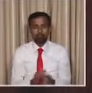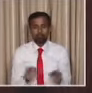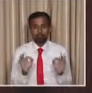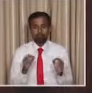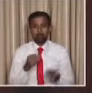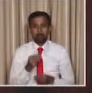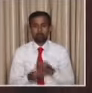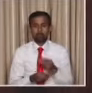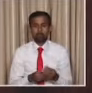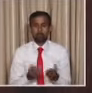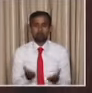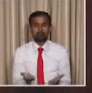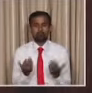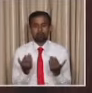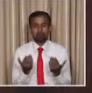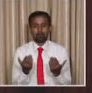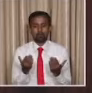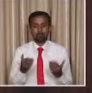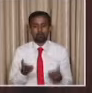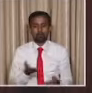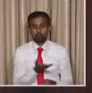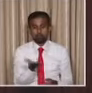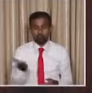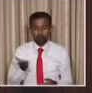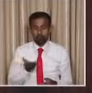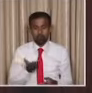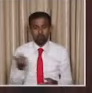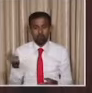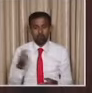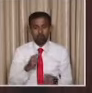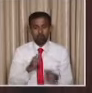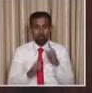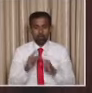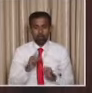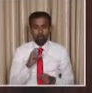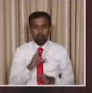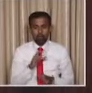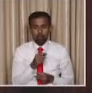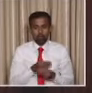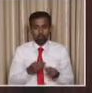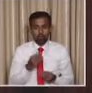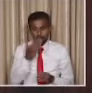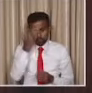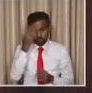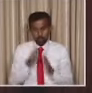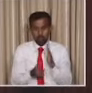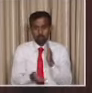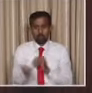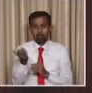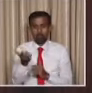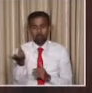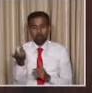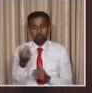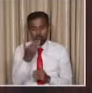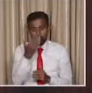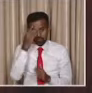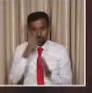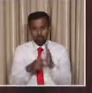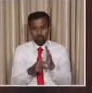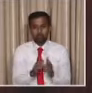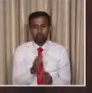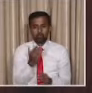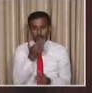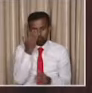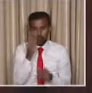ව්‍යාපාර කරගෙන යනවා. අද මේ අය මෙතෙන්ට ඇවිල්ලා කතා කරන්නේ කොළඹ ඉඳලා යාපනයට යන්නේ නැතුව යාපනයේ අර අයිස්සක